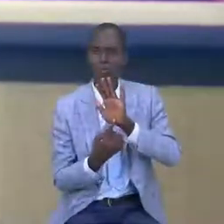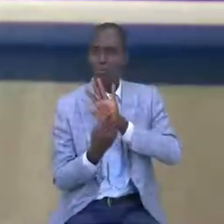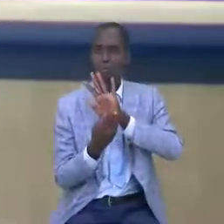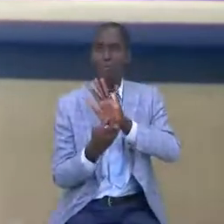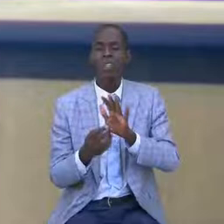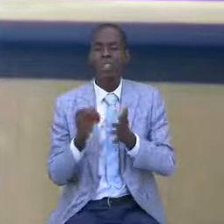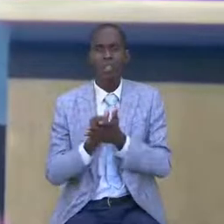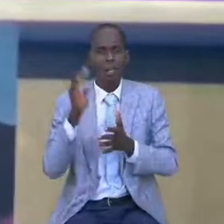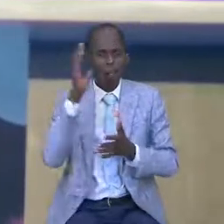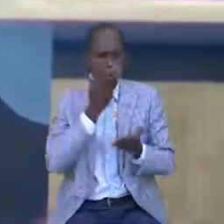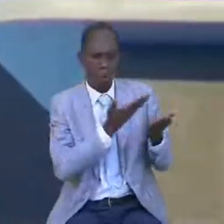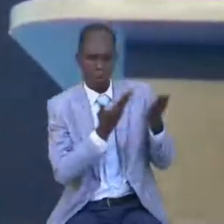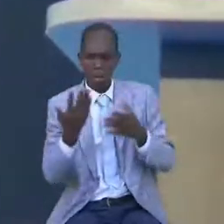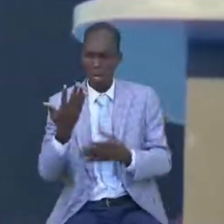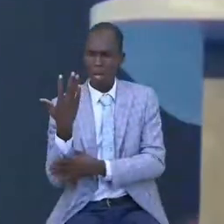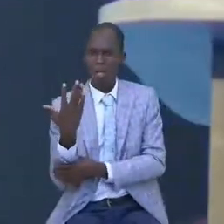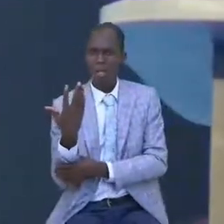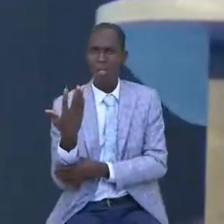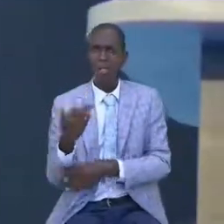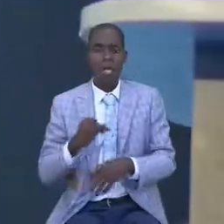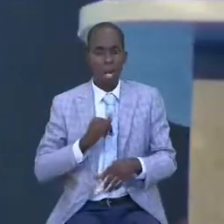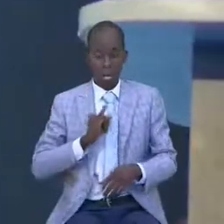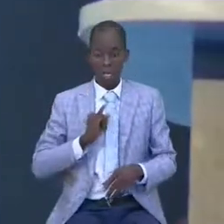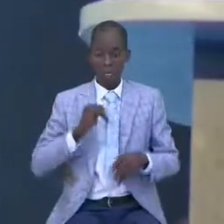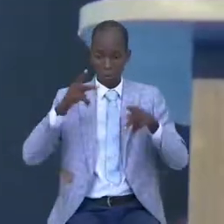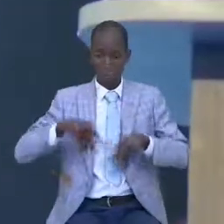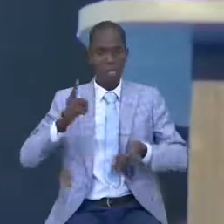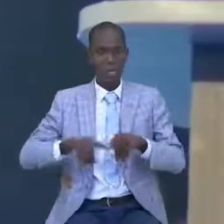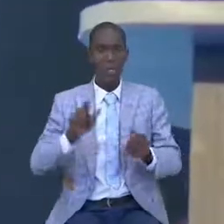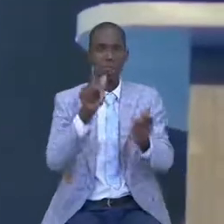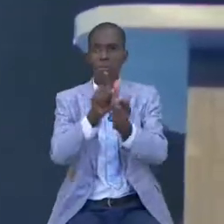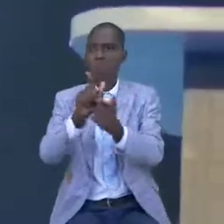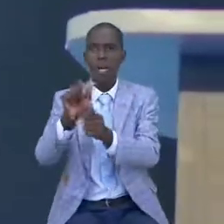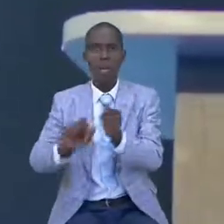partenaire de démonstration de miracles, qui va sinon